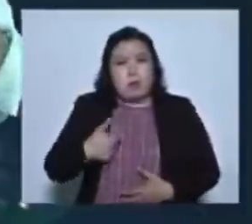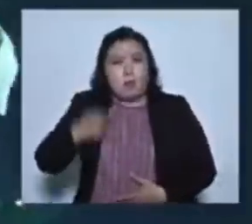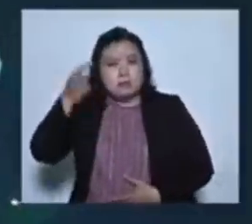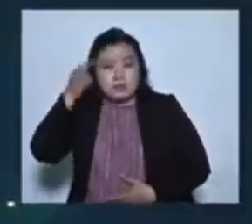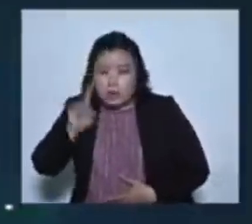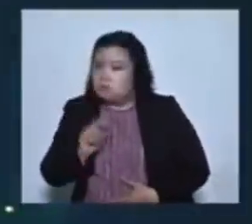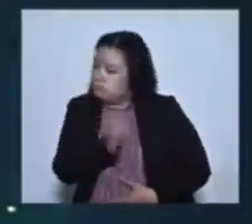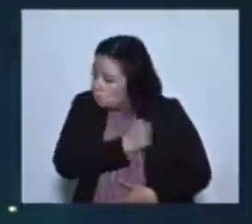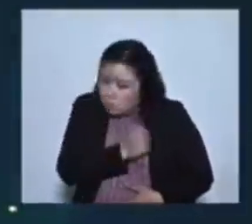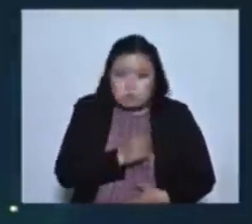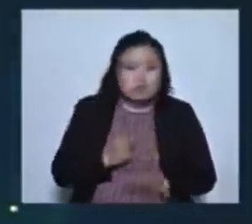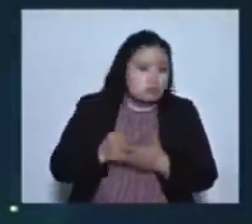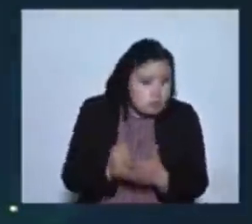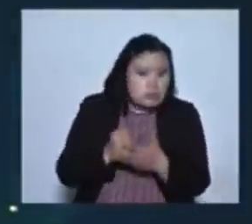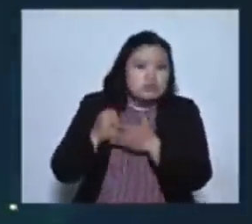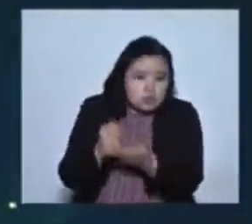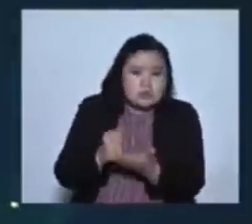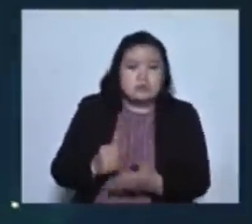ทำต่อไปให้ดีที่สุด